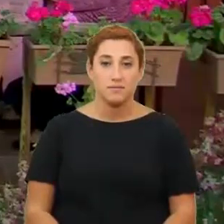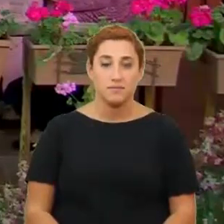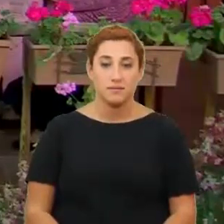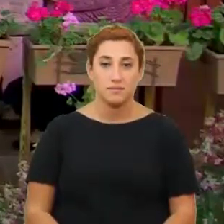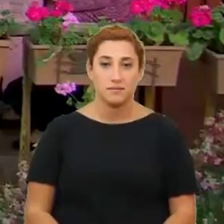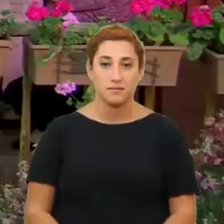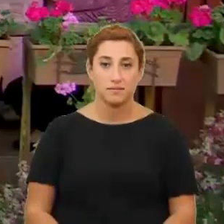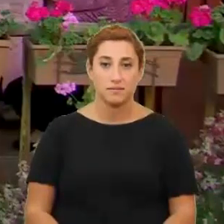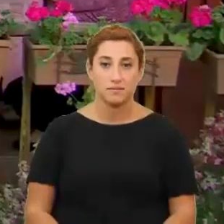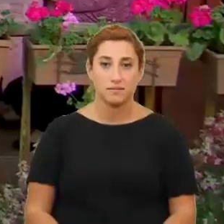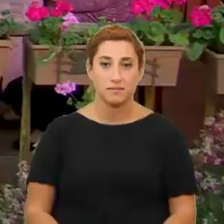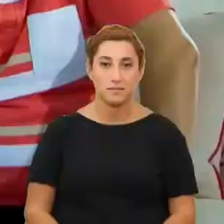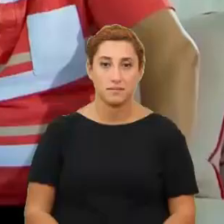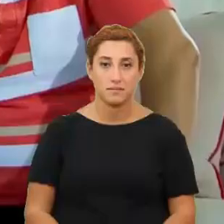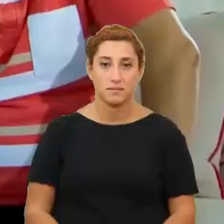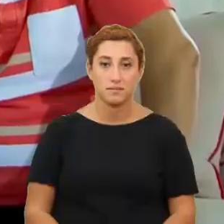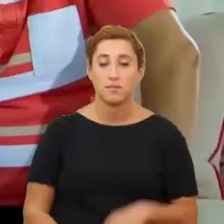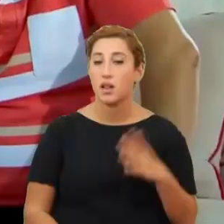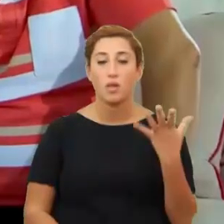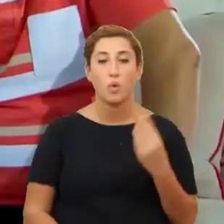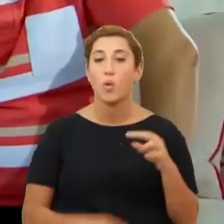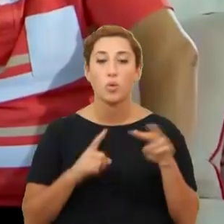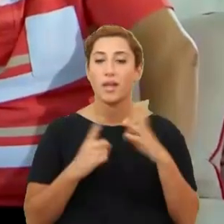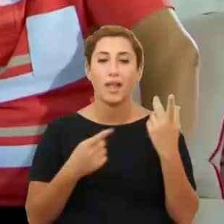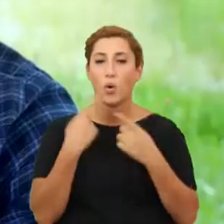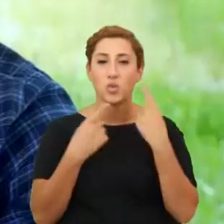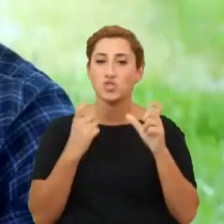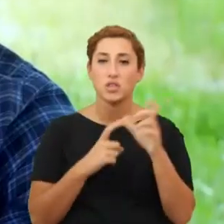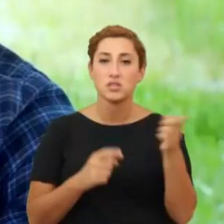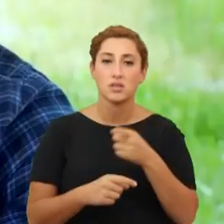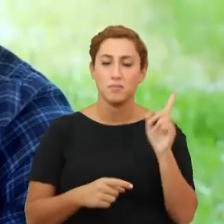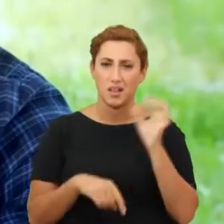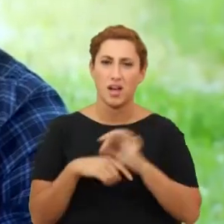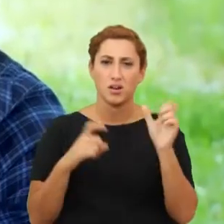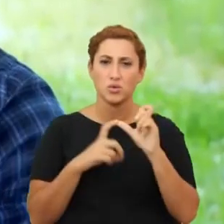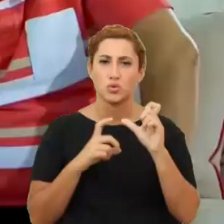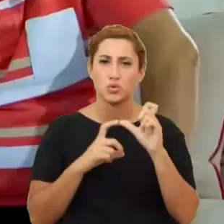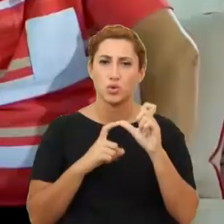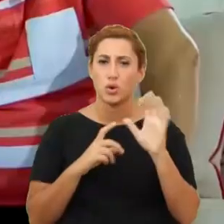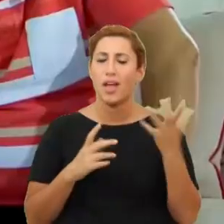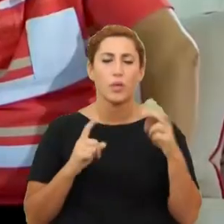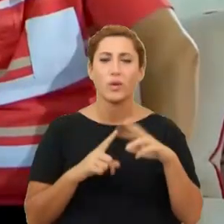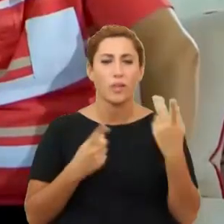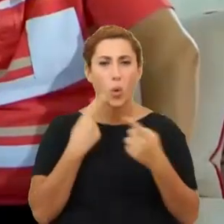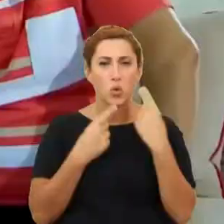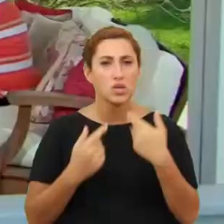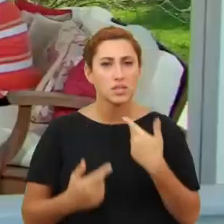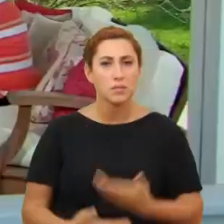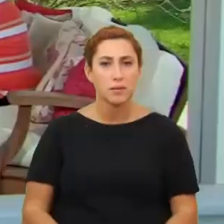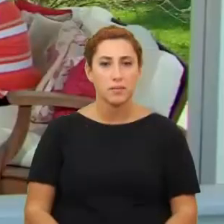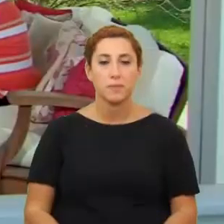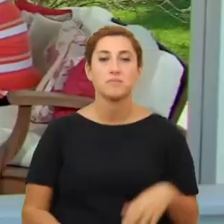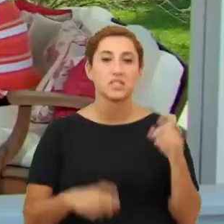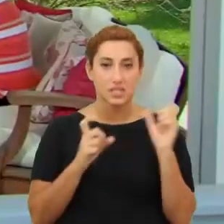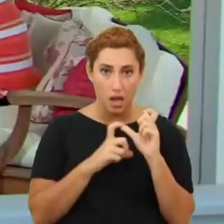geldi. Tamamını at. At. Ne var Nurhan? Ne konuşacaksın Zarp'la? Bir dakika Şükrü. Nurhan ne konuşacaksın benimle?